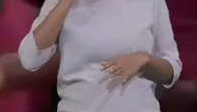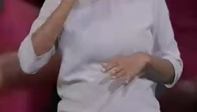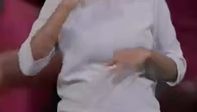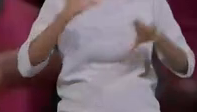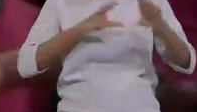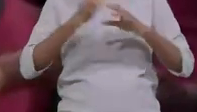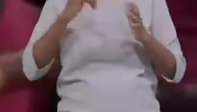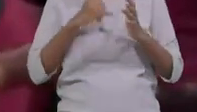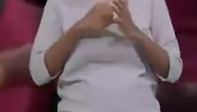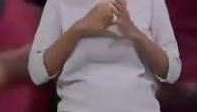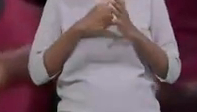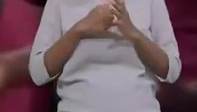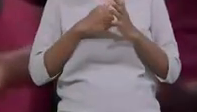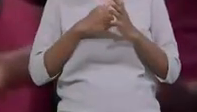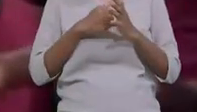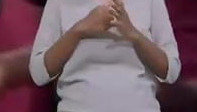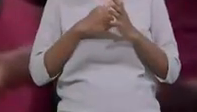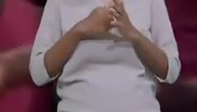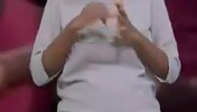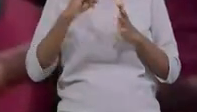je le ferai.